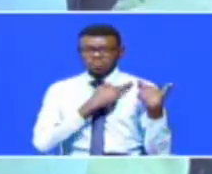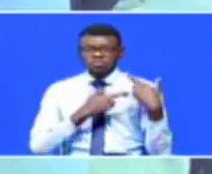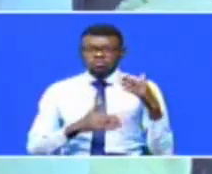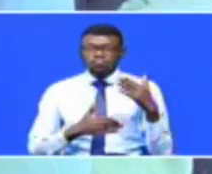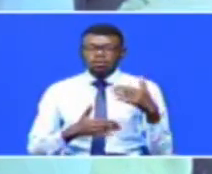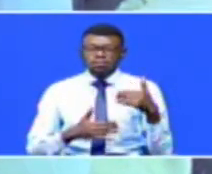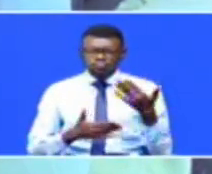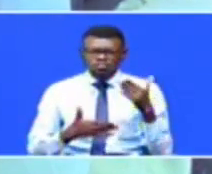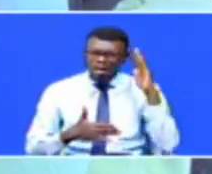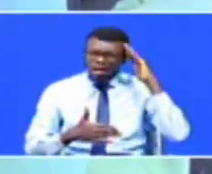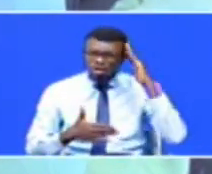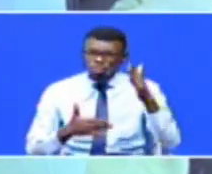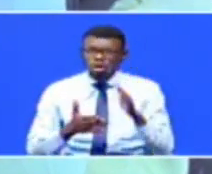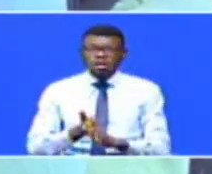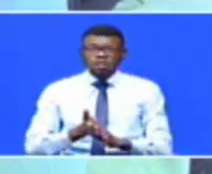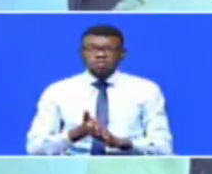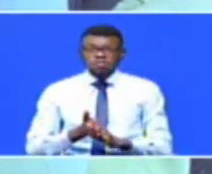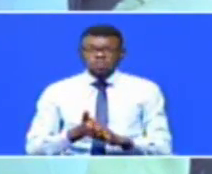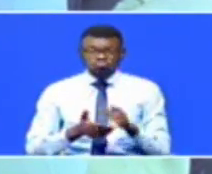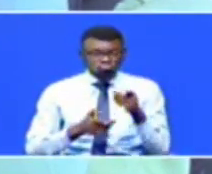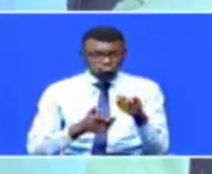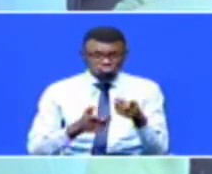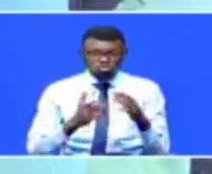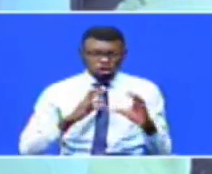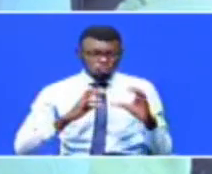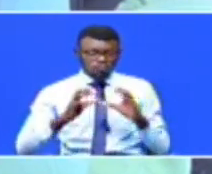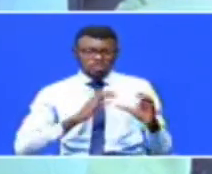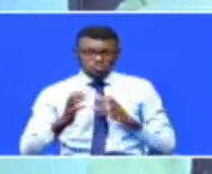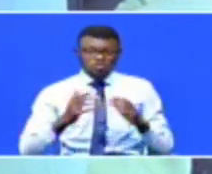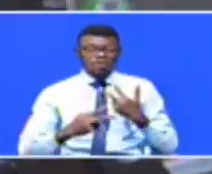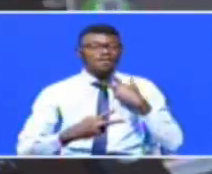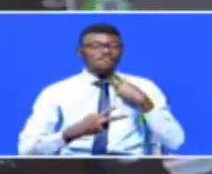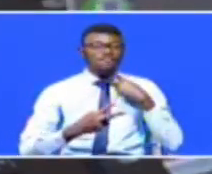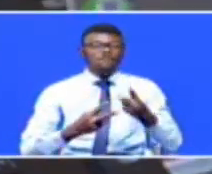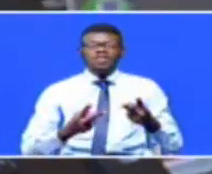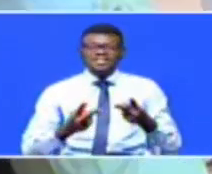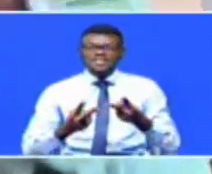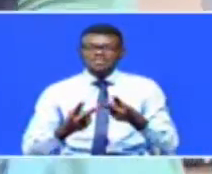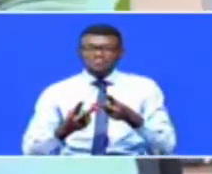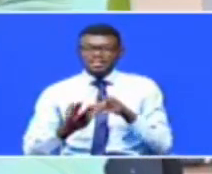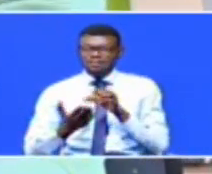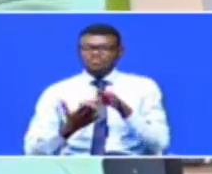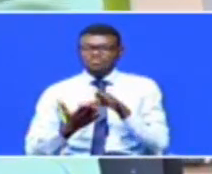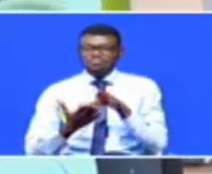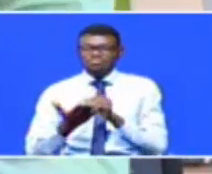Yes. Okay, we are recording this conversation, so we wanted a right of...